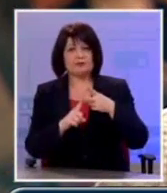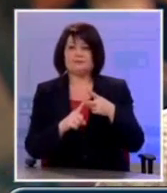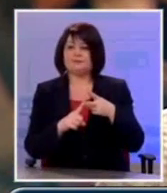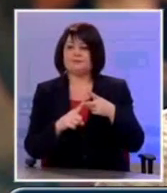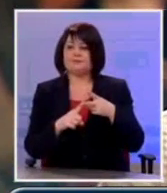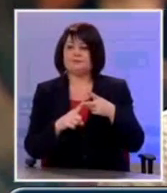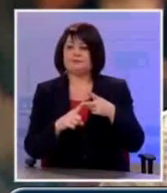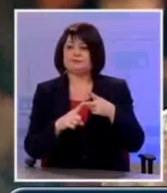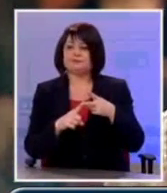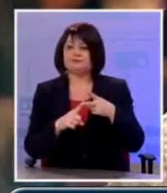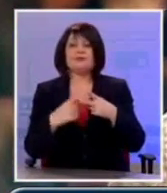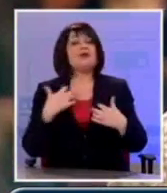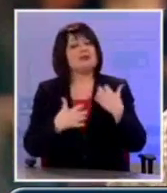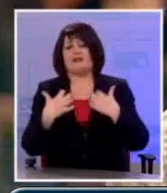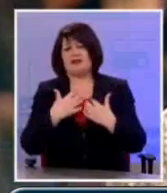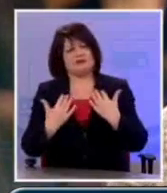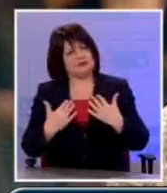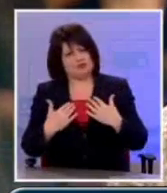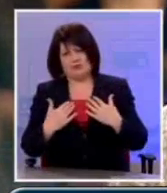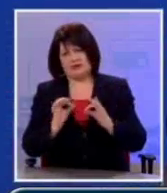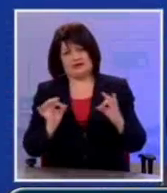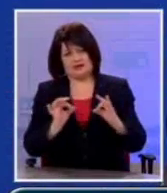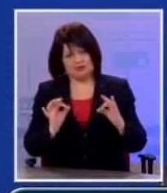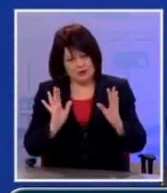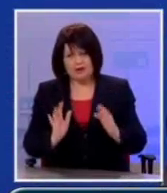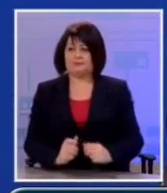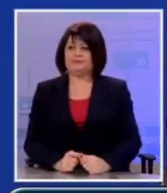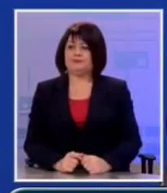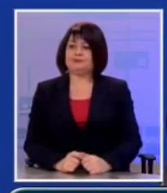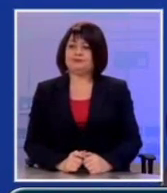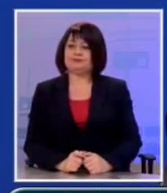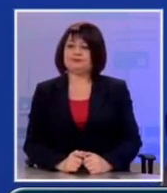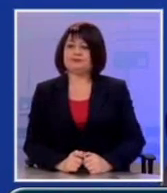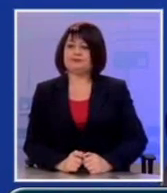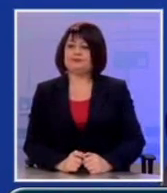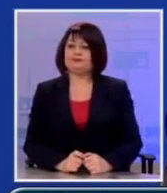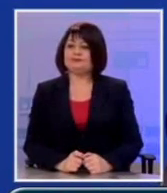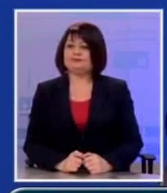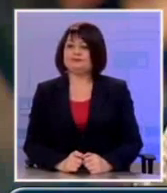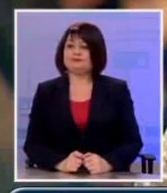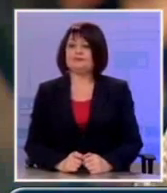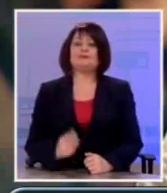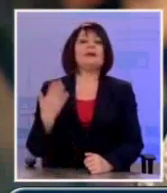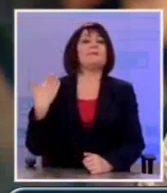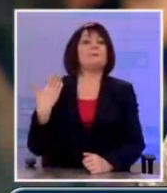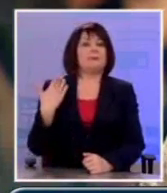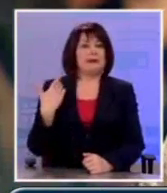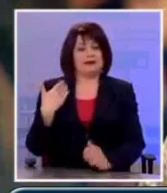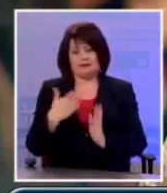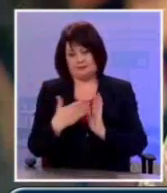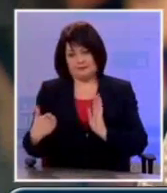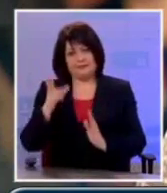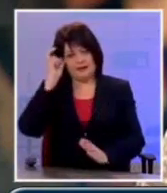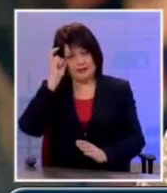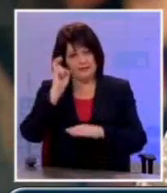Δεν ανησυχεί καθόλου το Αθηναϊκό Πρακτορείο, σας διαβεβαιώνω. Κατά την προηγούμενη περίοδο, σας